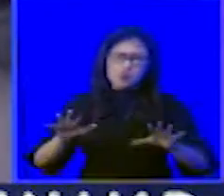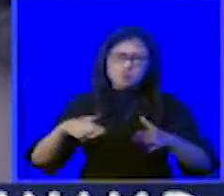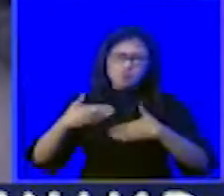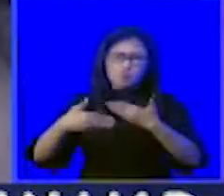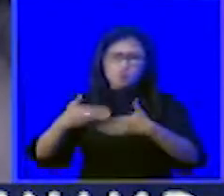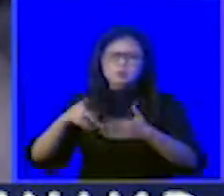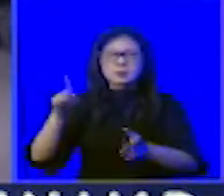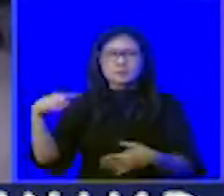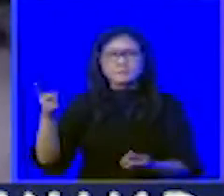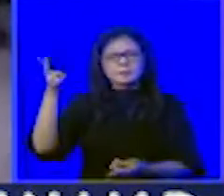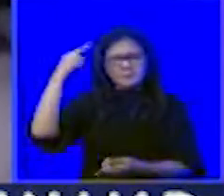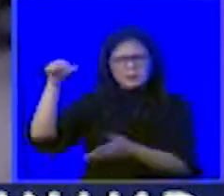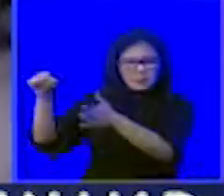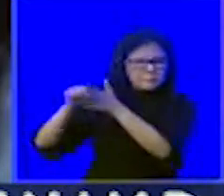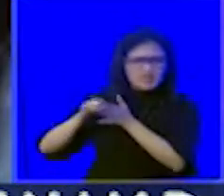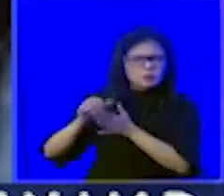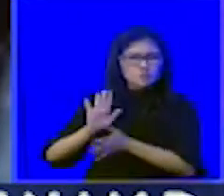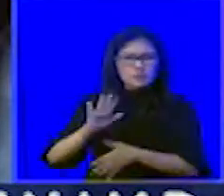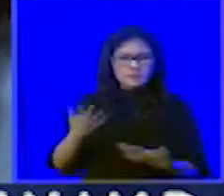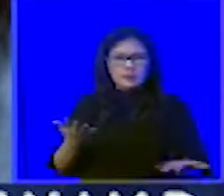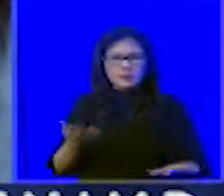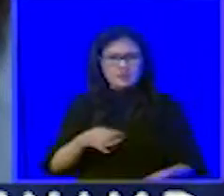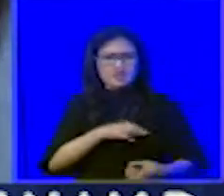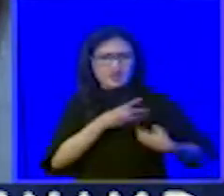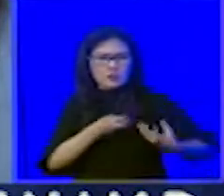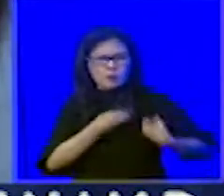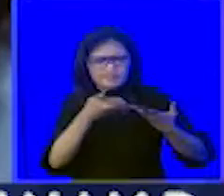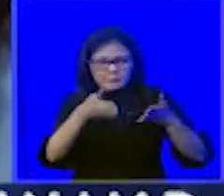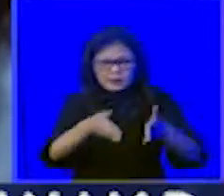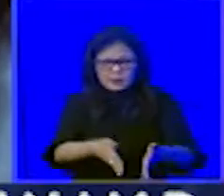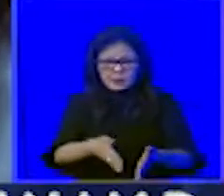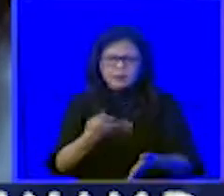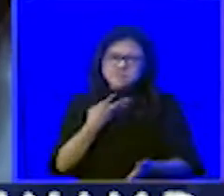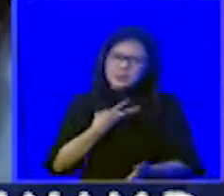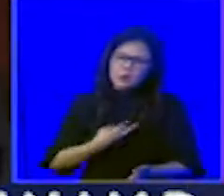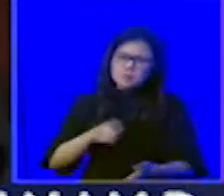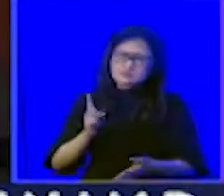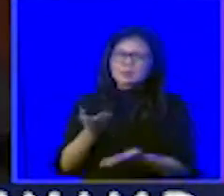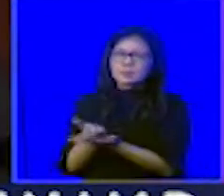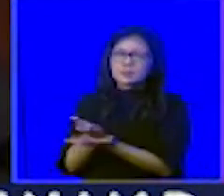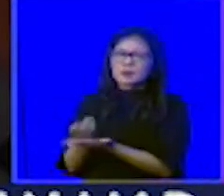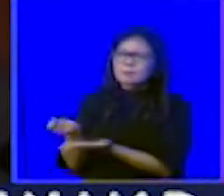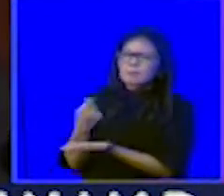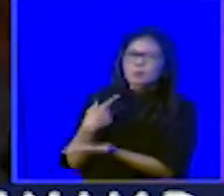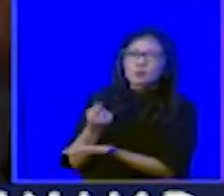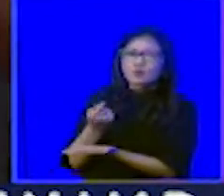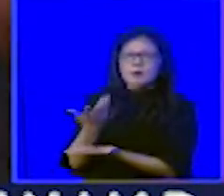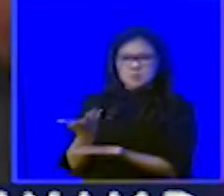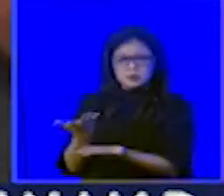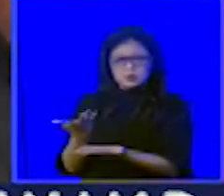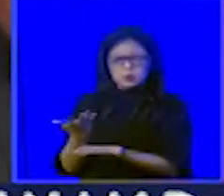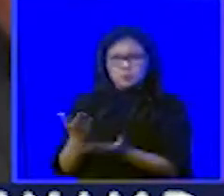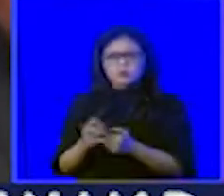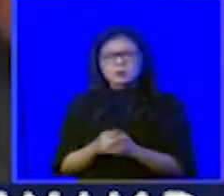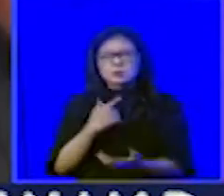Para relawan pikul jenazah juga mengaku kecewa jika dikatakan melakukan pungutan liar. Mereka mengaku tidak meminta